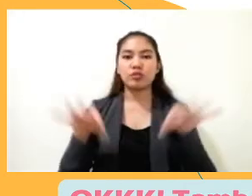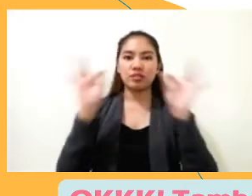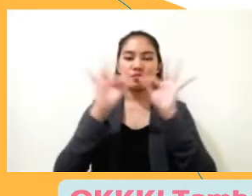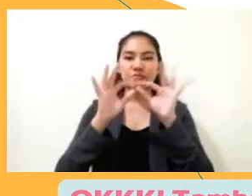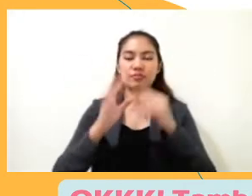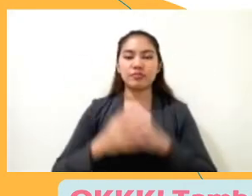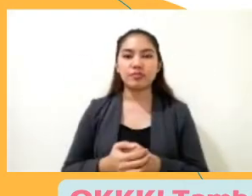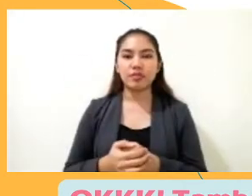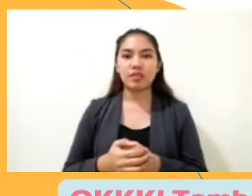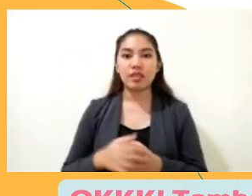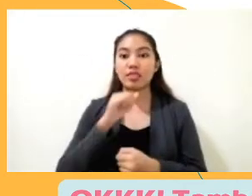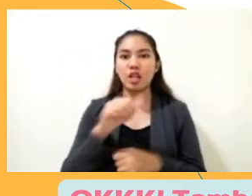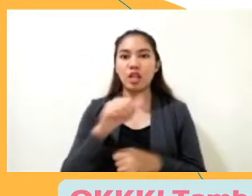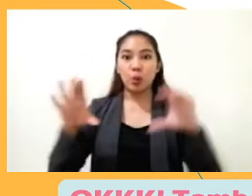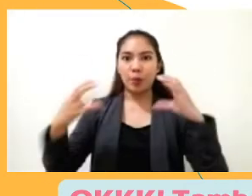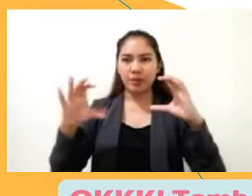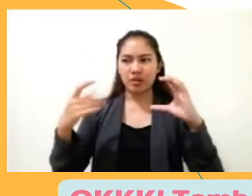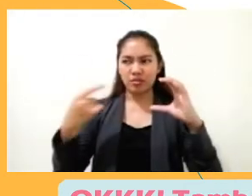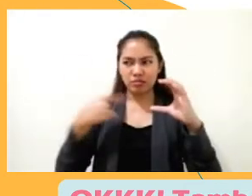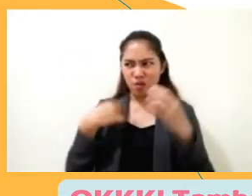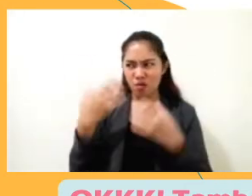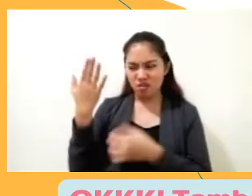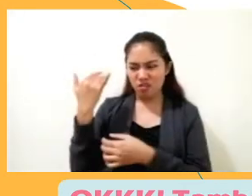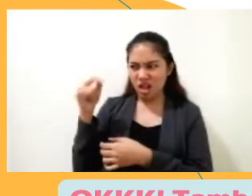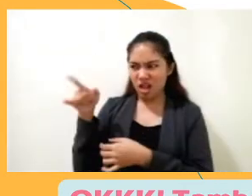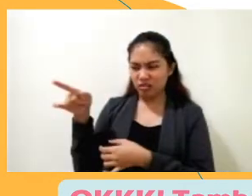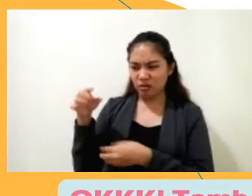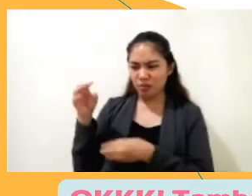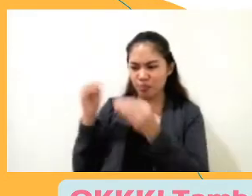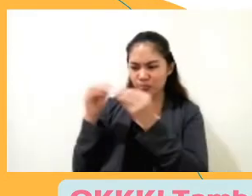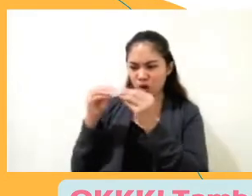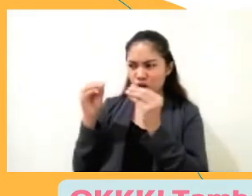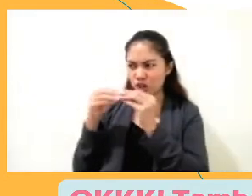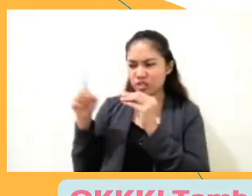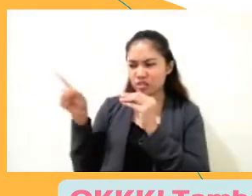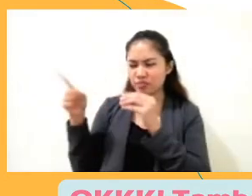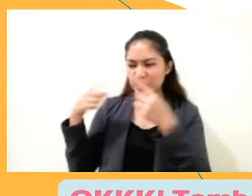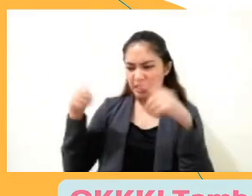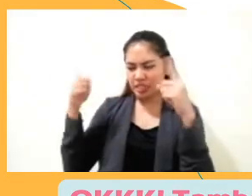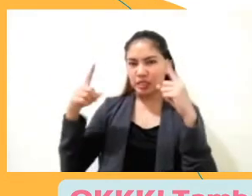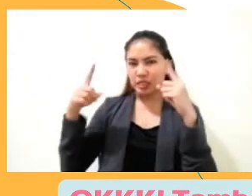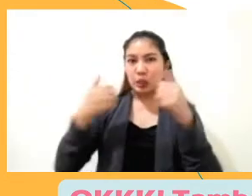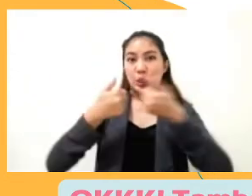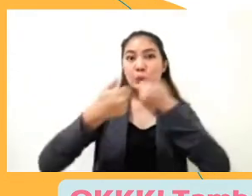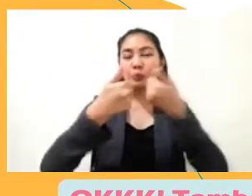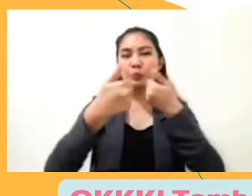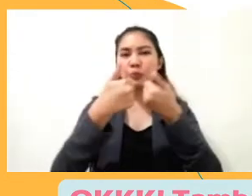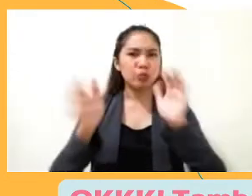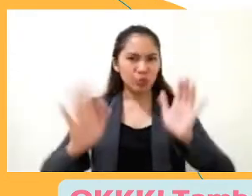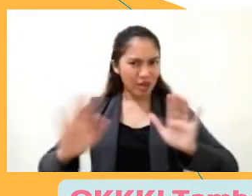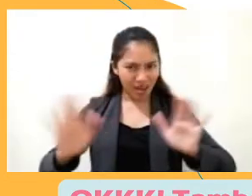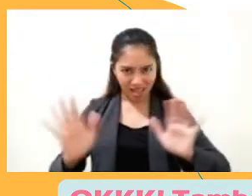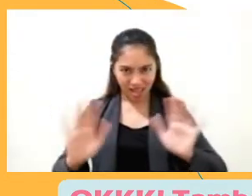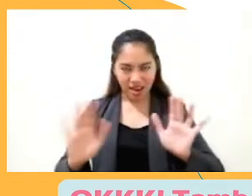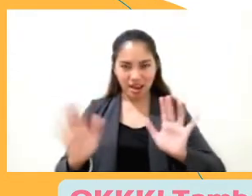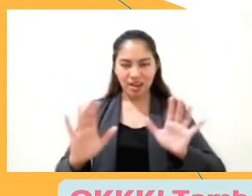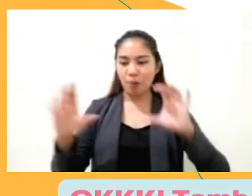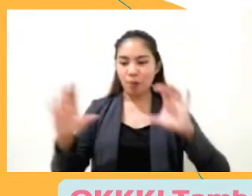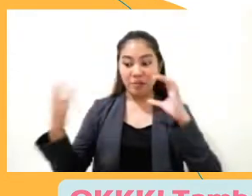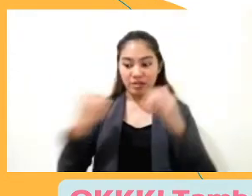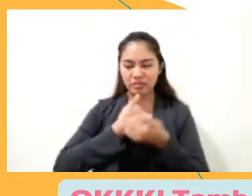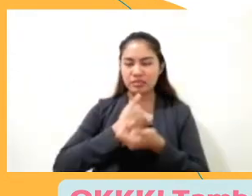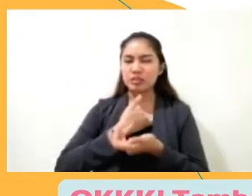halimbawa mag-compare doon sa iba na bakit si ganito mas ano siya, mas maunlad siya, bakit si ganito, di ba? So yung makikita natin kasi